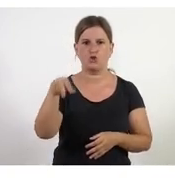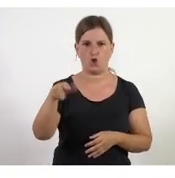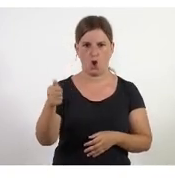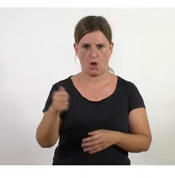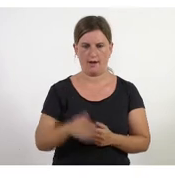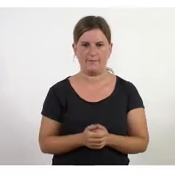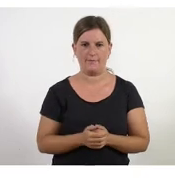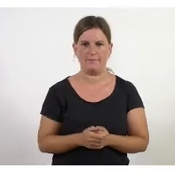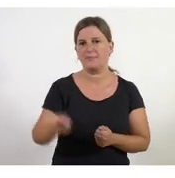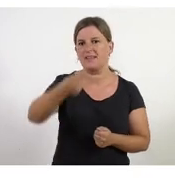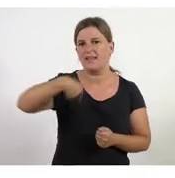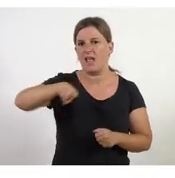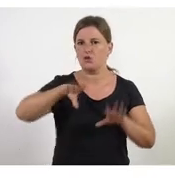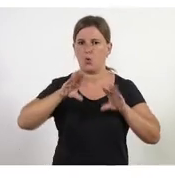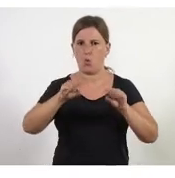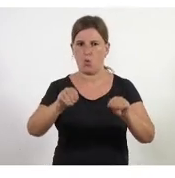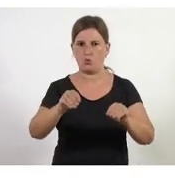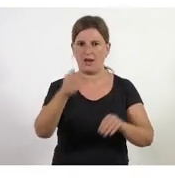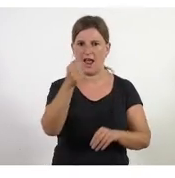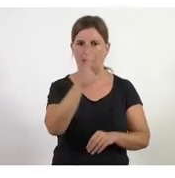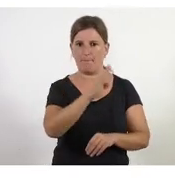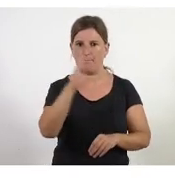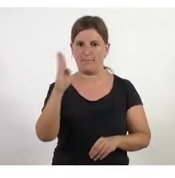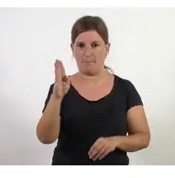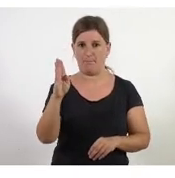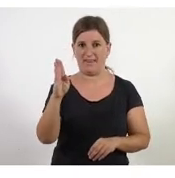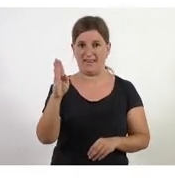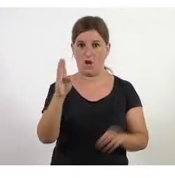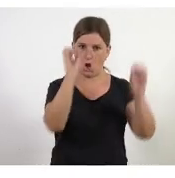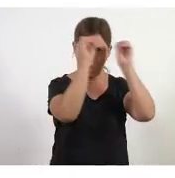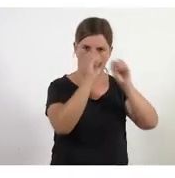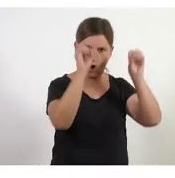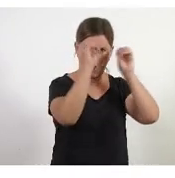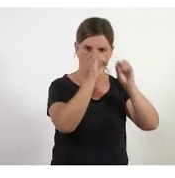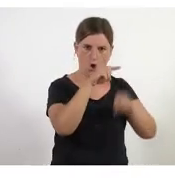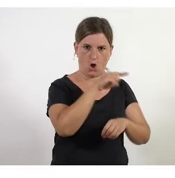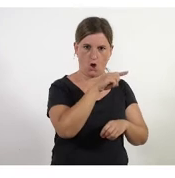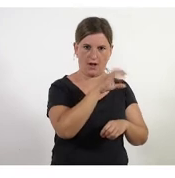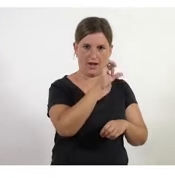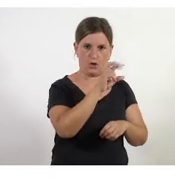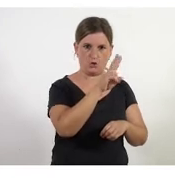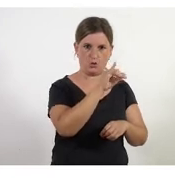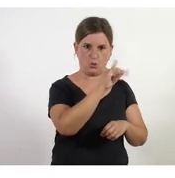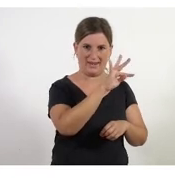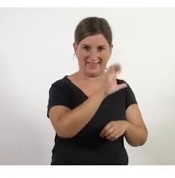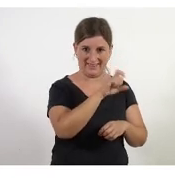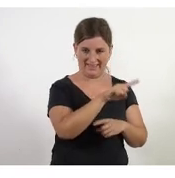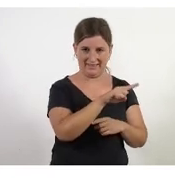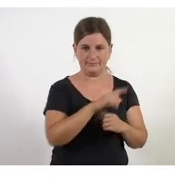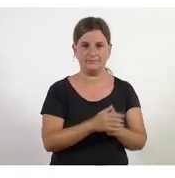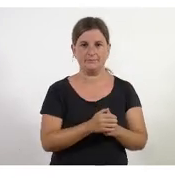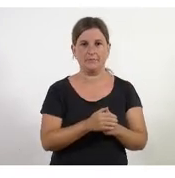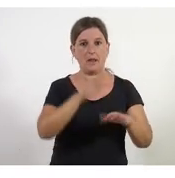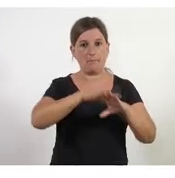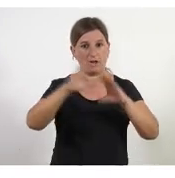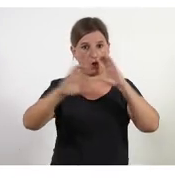Ells fan servir l'aplicació, la suite, la solució de Google, i pel tema de